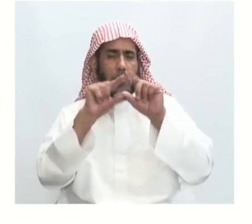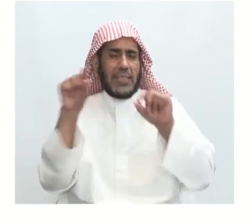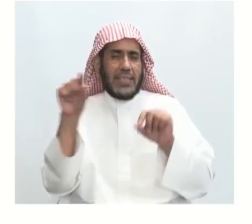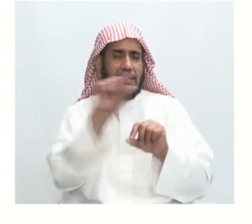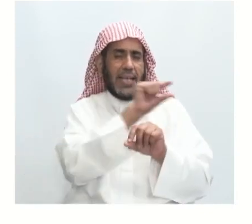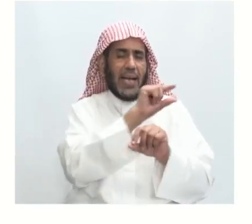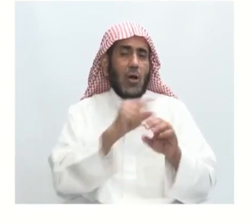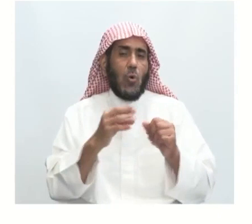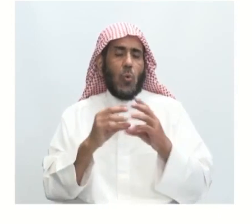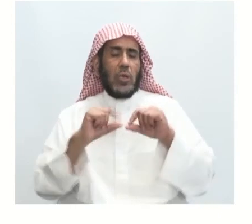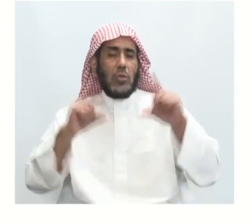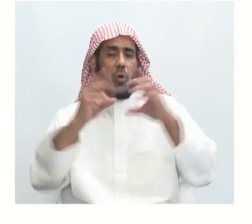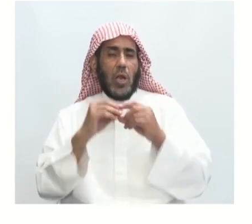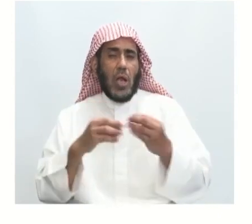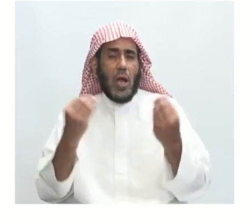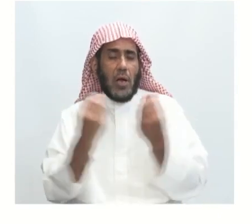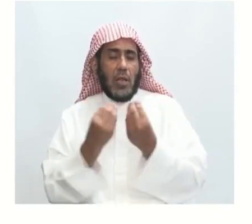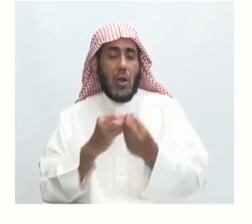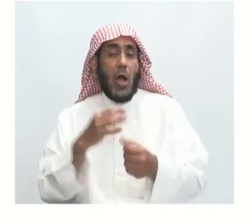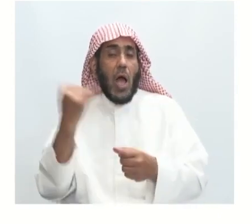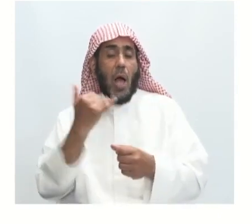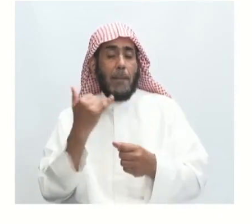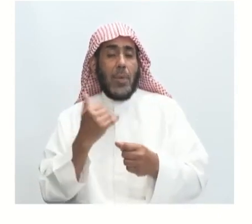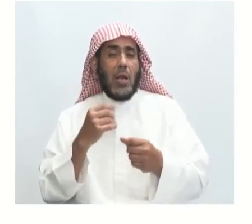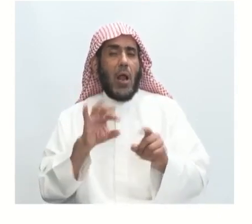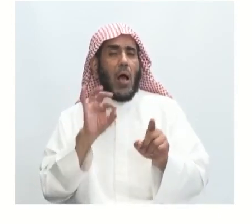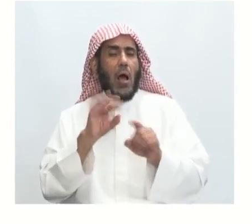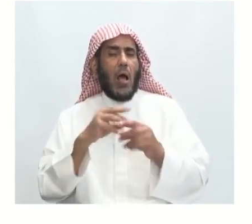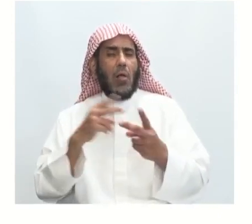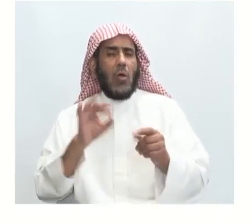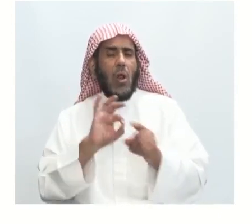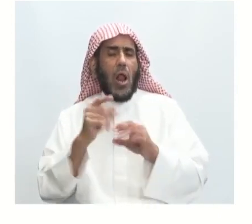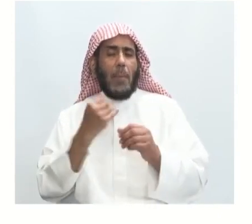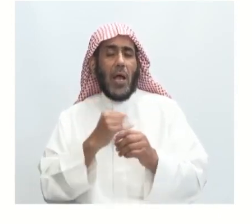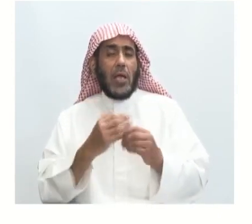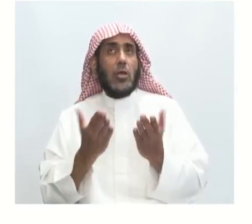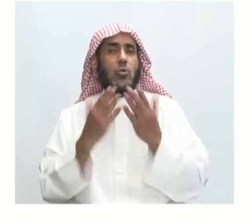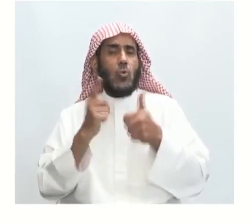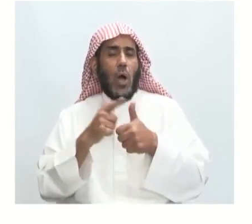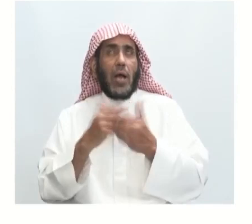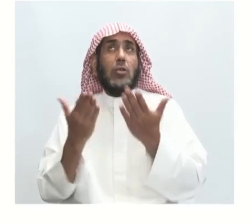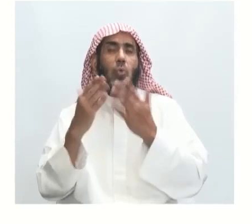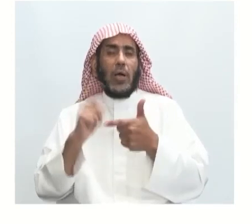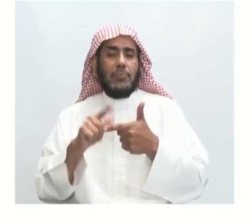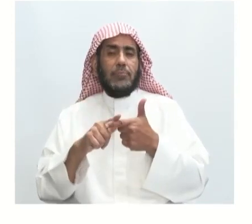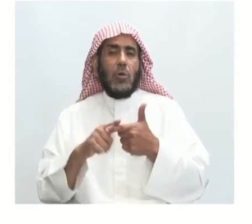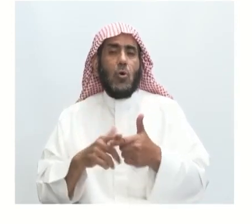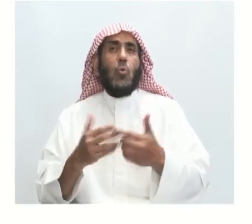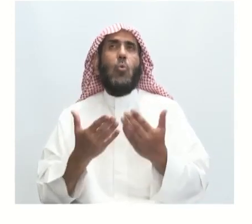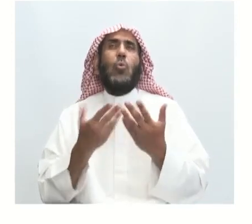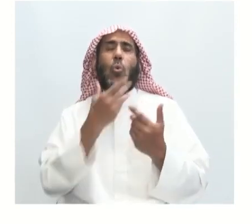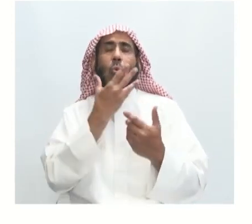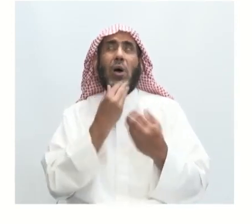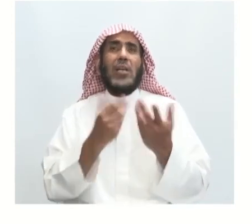عليها قرائن الاحوال ومن اهم الاغراض البلاغيه المشتركه لهما الدعاء كما عرفنا سابقا والرجاء